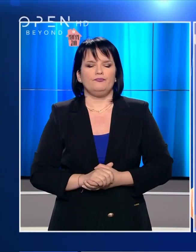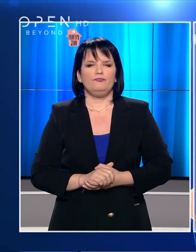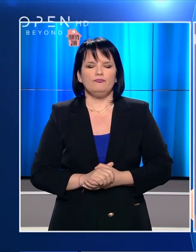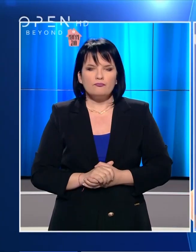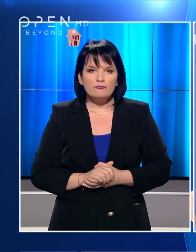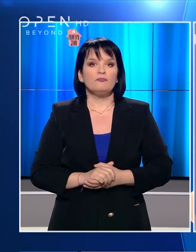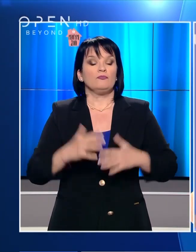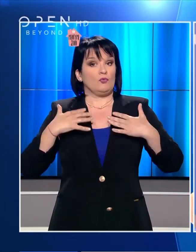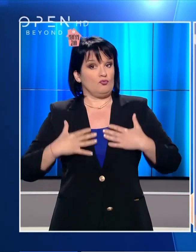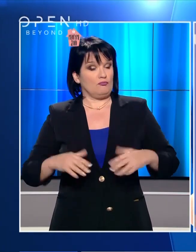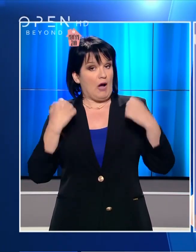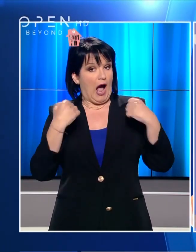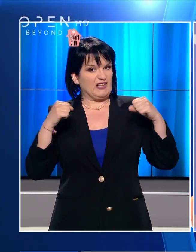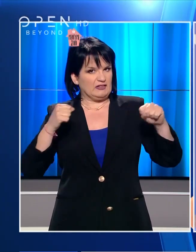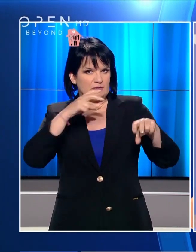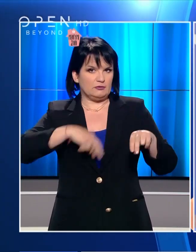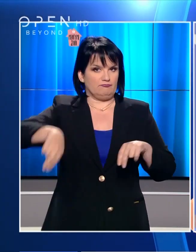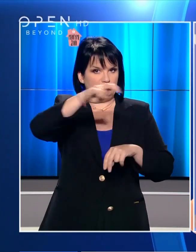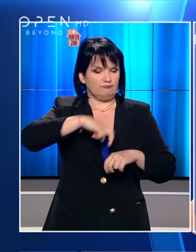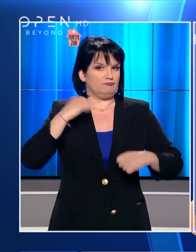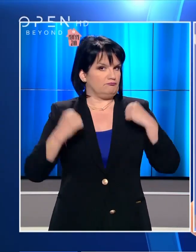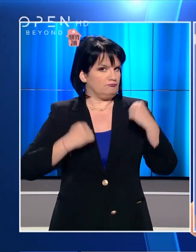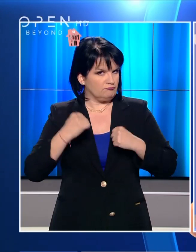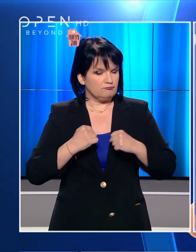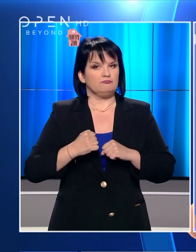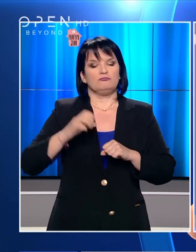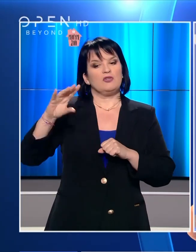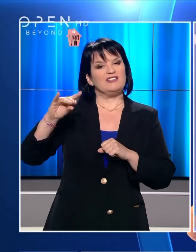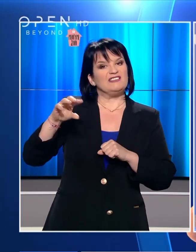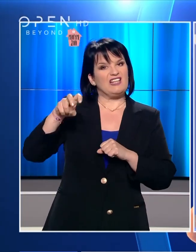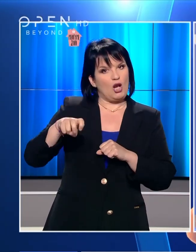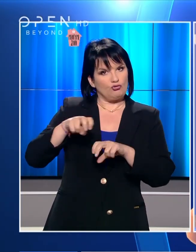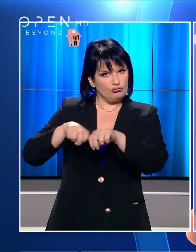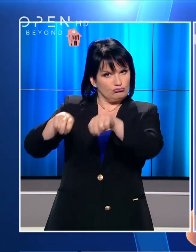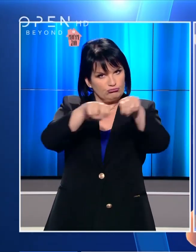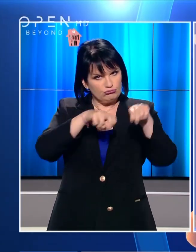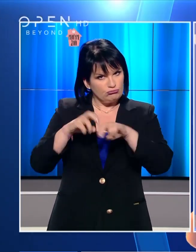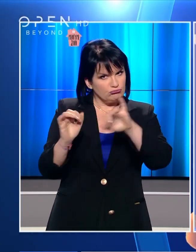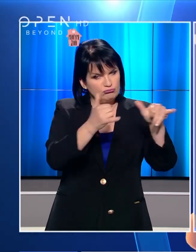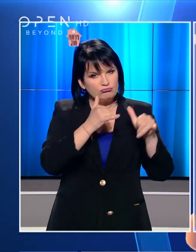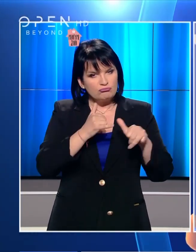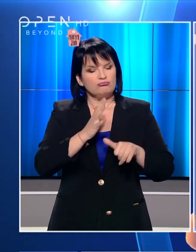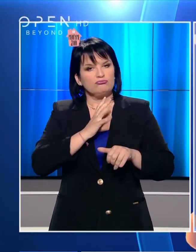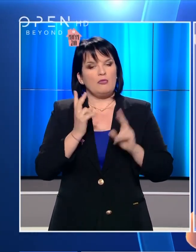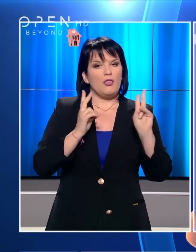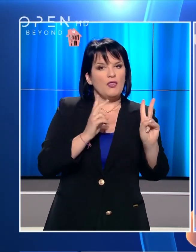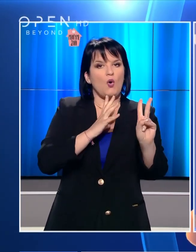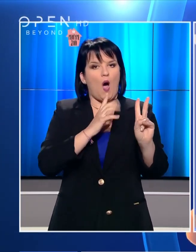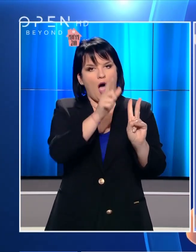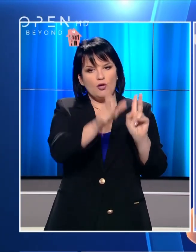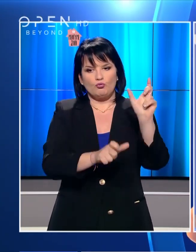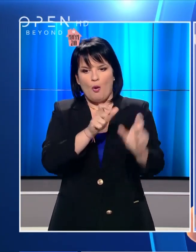Σωματική άσκηση σε εξωτερικό χώρο, η κίνηση με κατοικίδιο ζώο, ατομικά ή ένα-δύο άτομα,